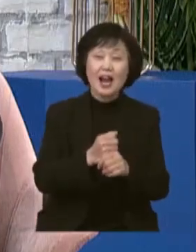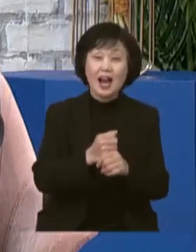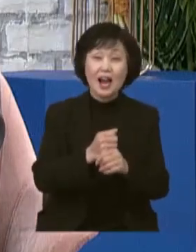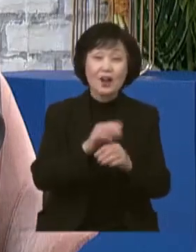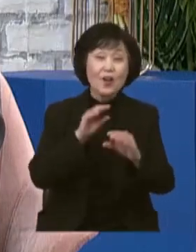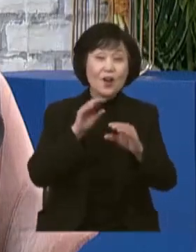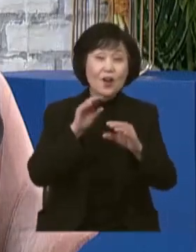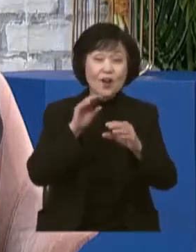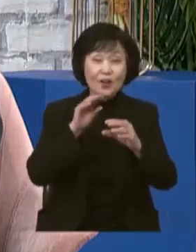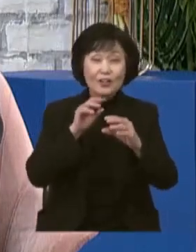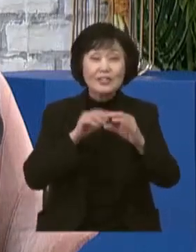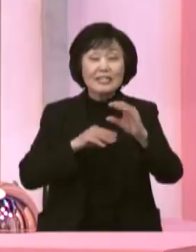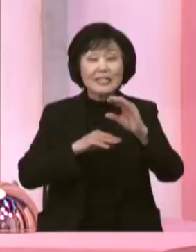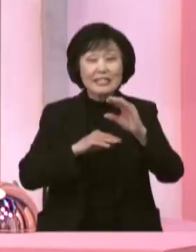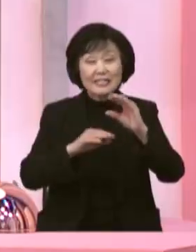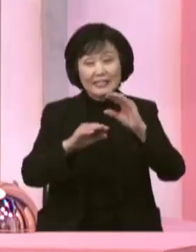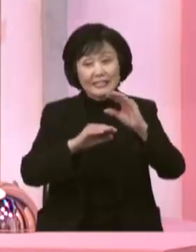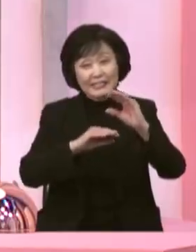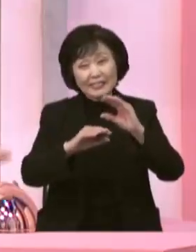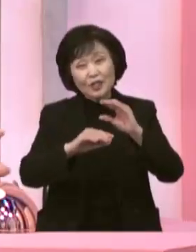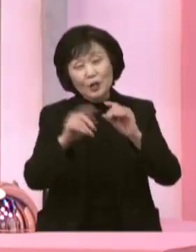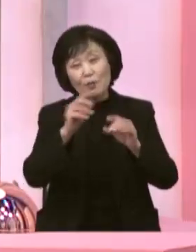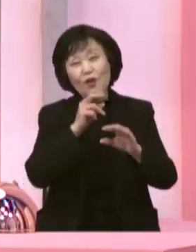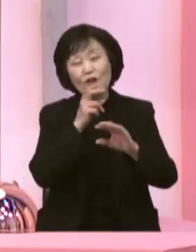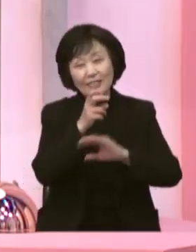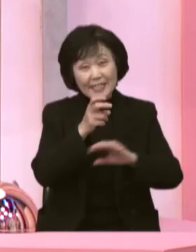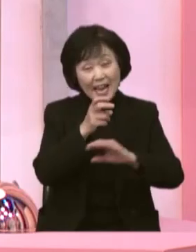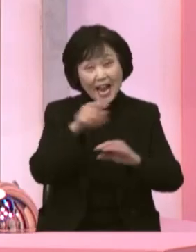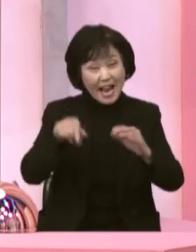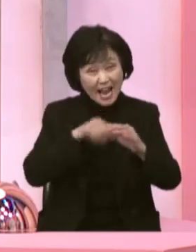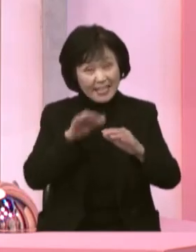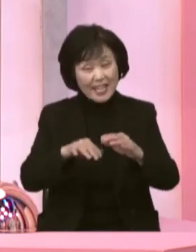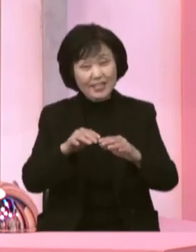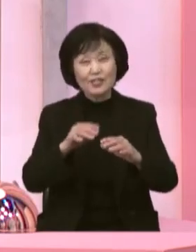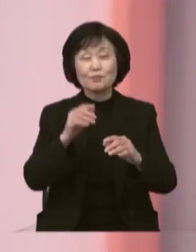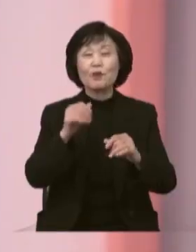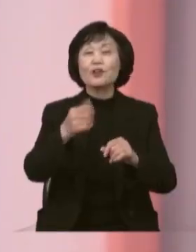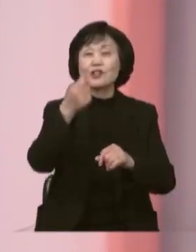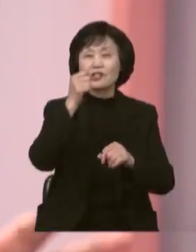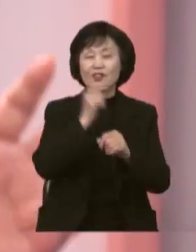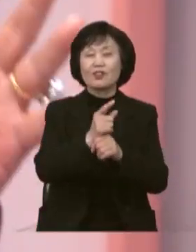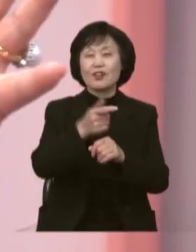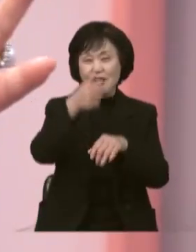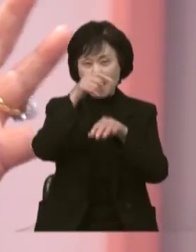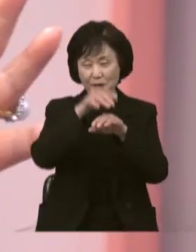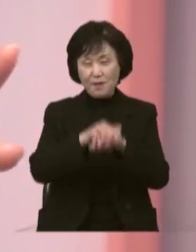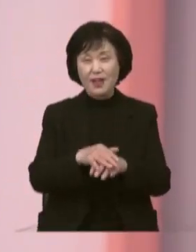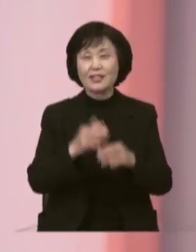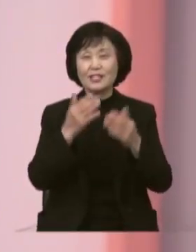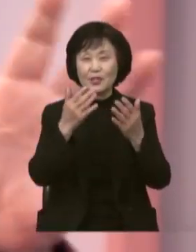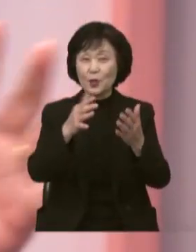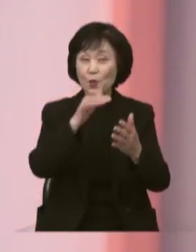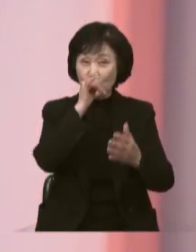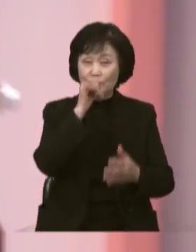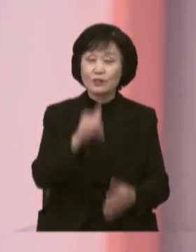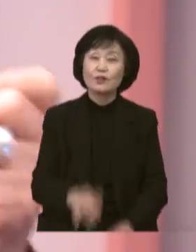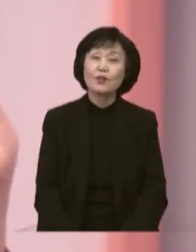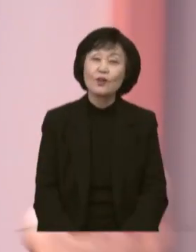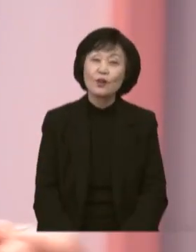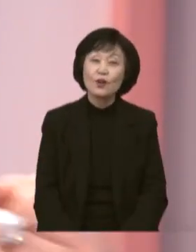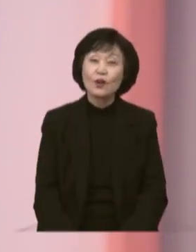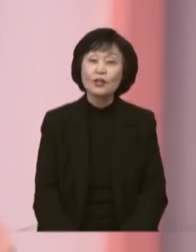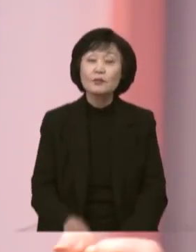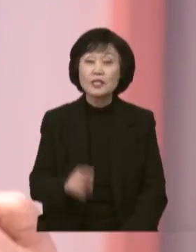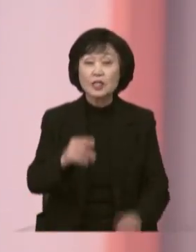연예인들 그 쫙 가지 막 거기다가 막 그런데 우리가 그냥 가서 그렇게 막